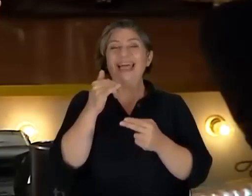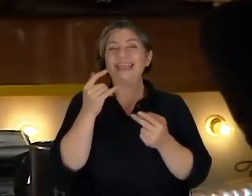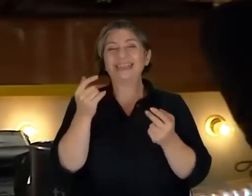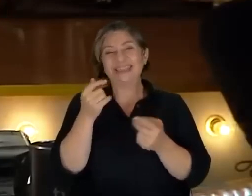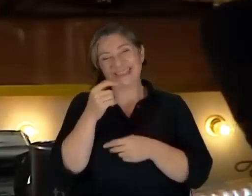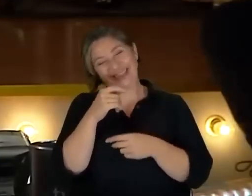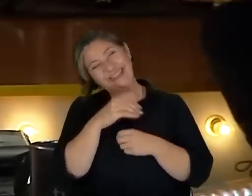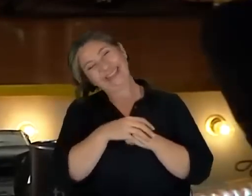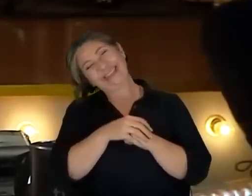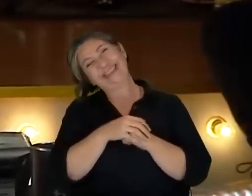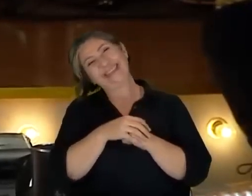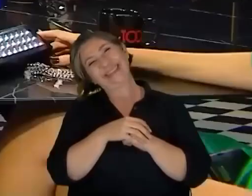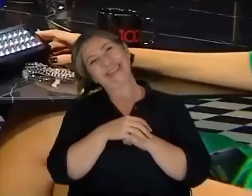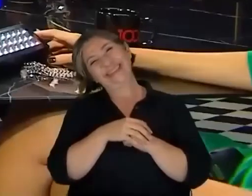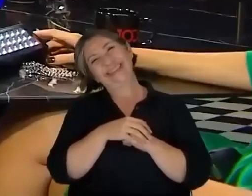iktidarsız bir adam var.